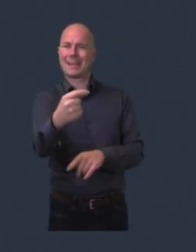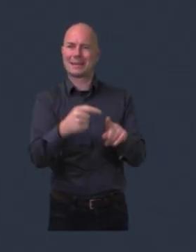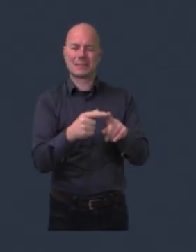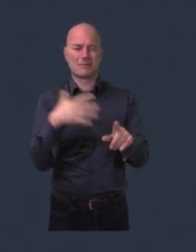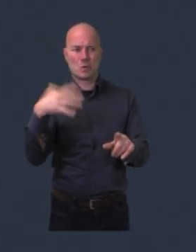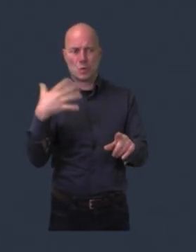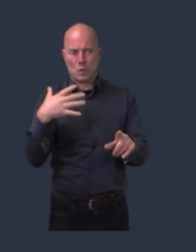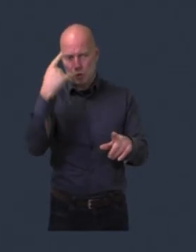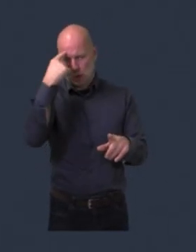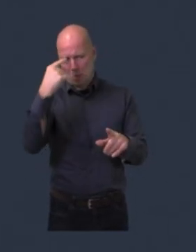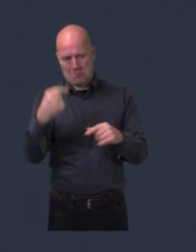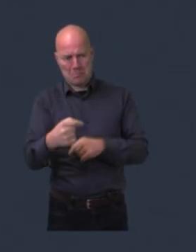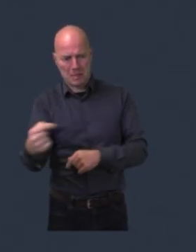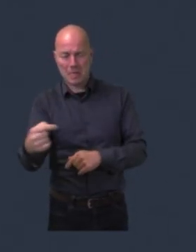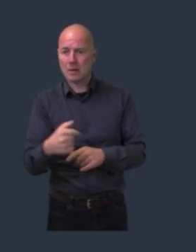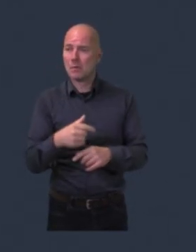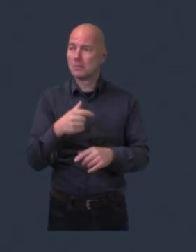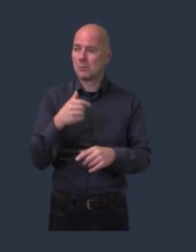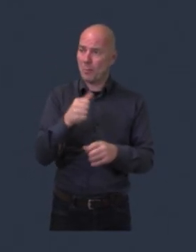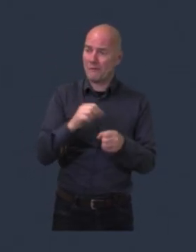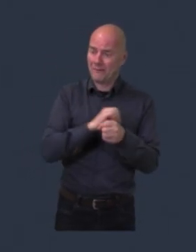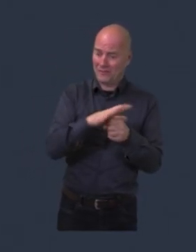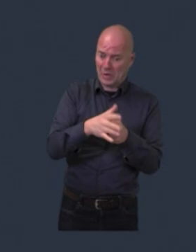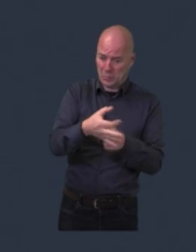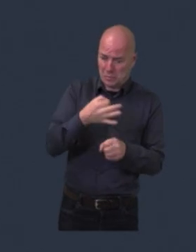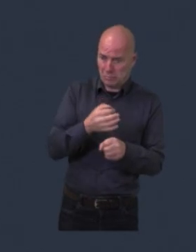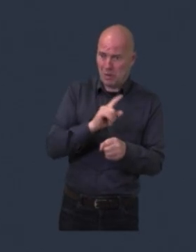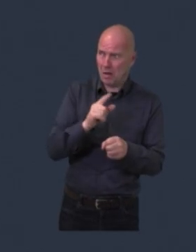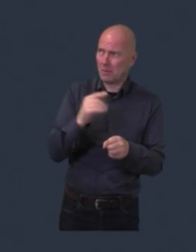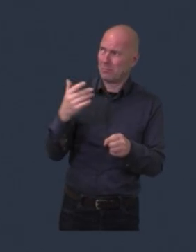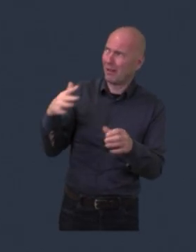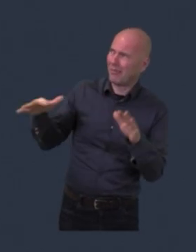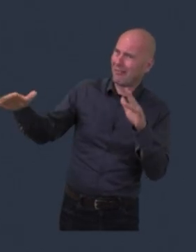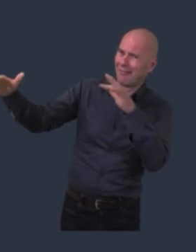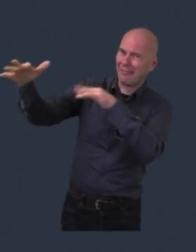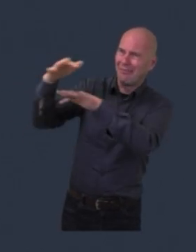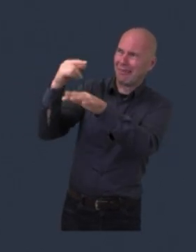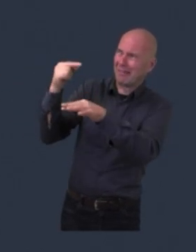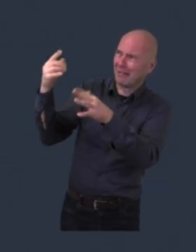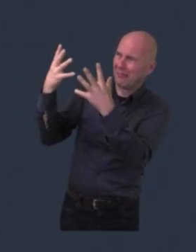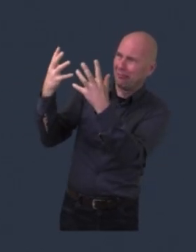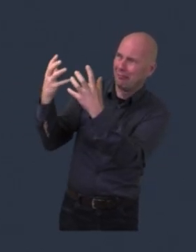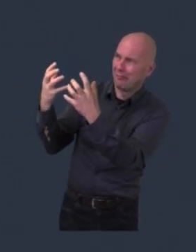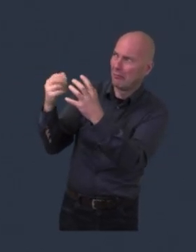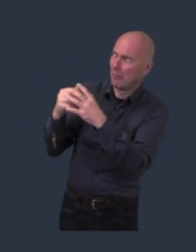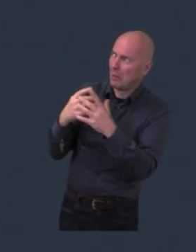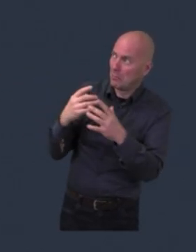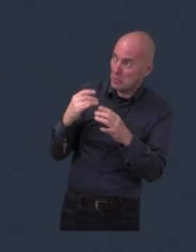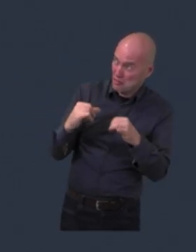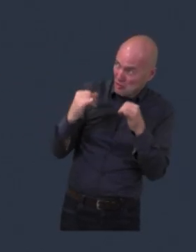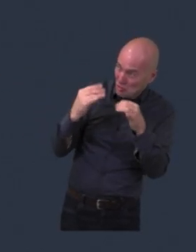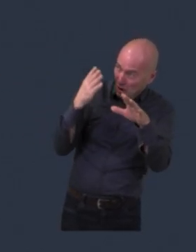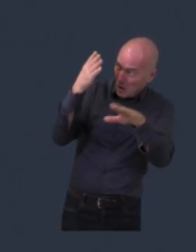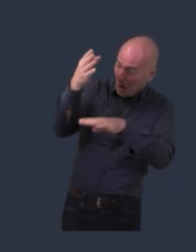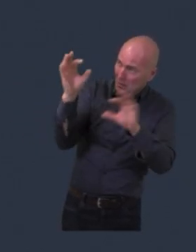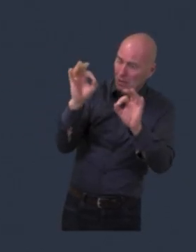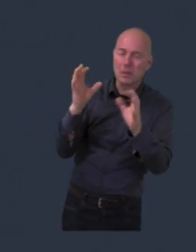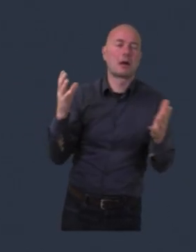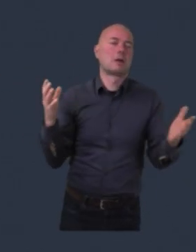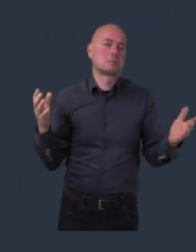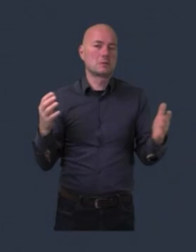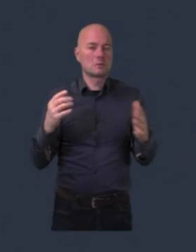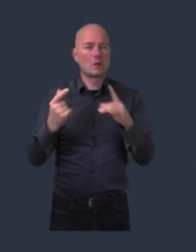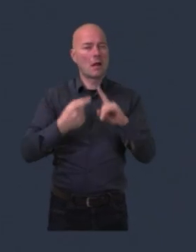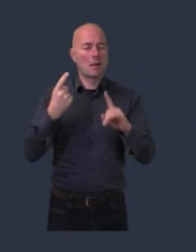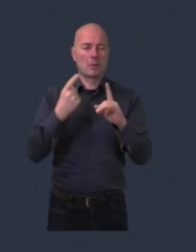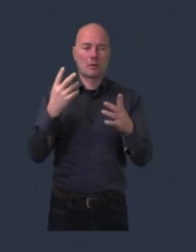été contaminés par le virus, mais par la sinistrose. À en écouter certains, ces jeunes n'ont plus aucun avenir. Nous sortons de décennies de politiques publiques trop sourdes à leur